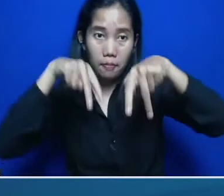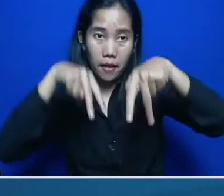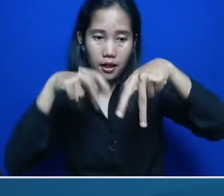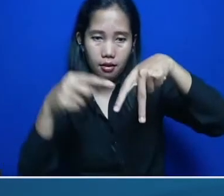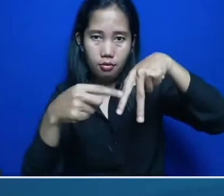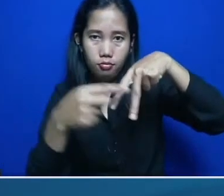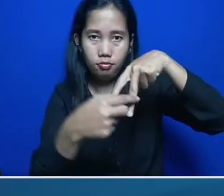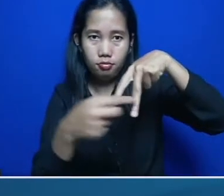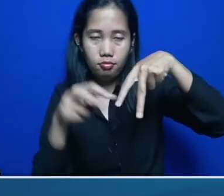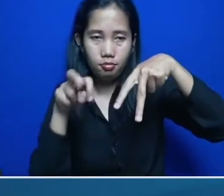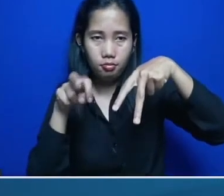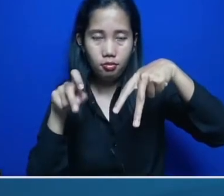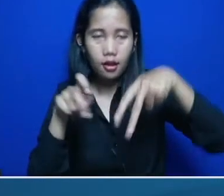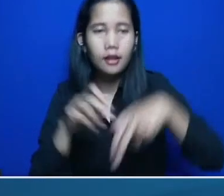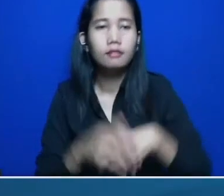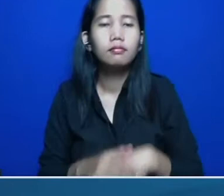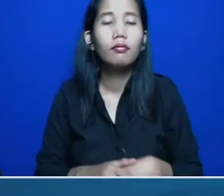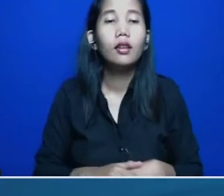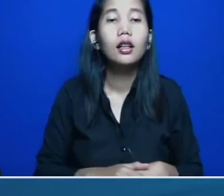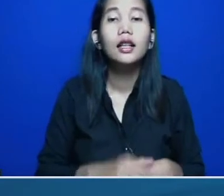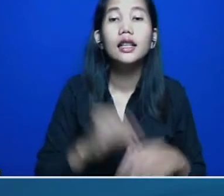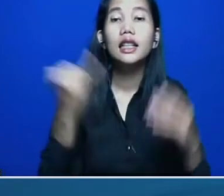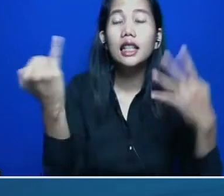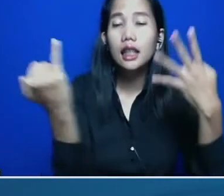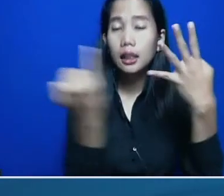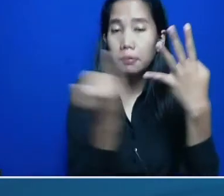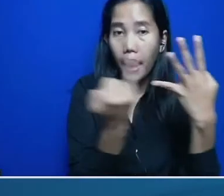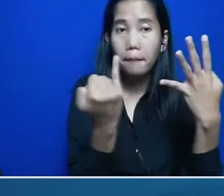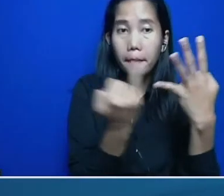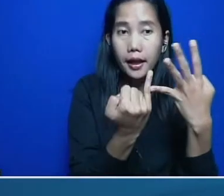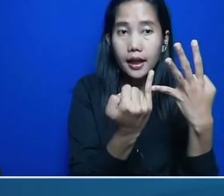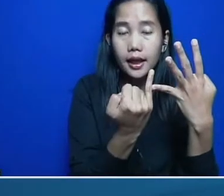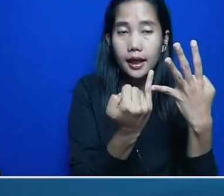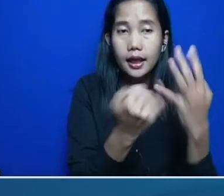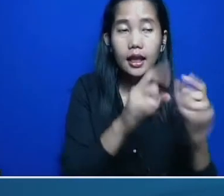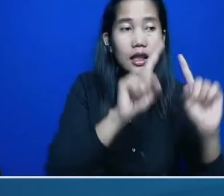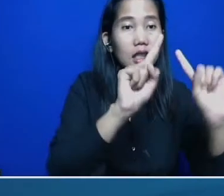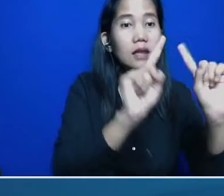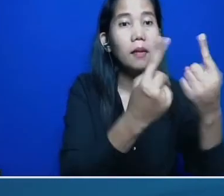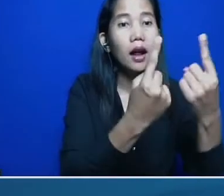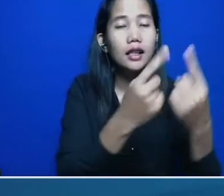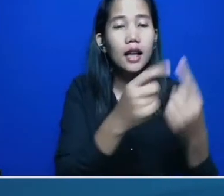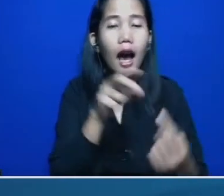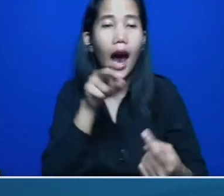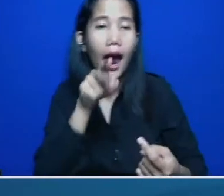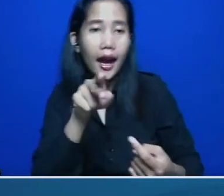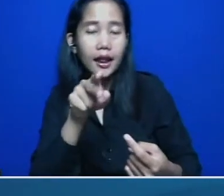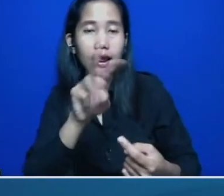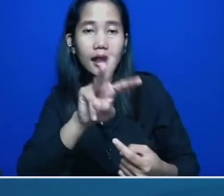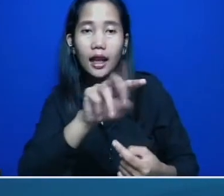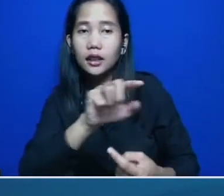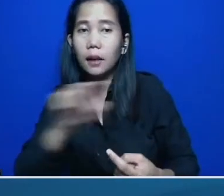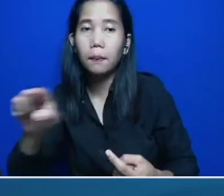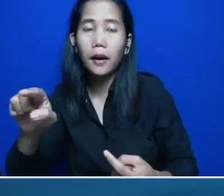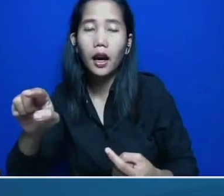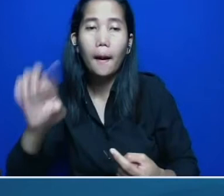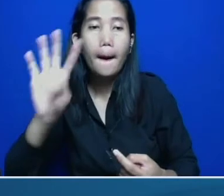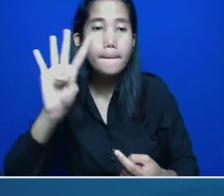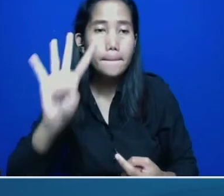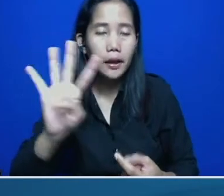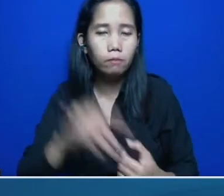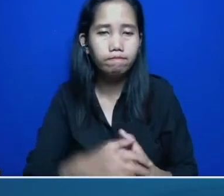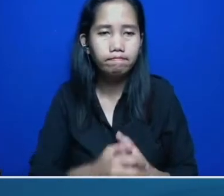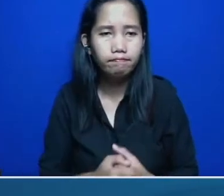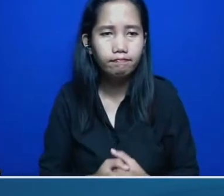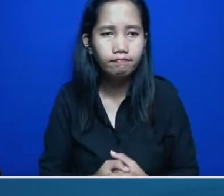setiap binatang yang berkuku belah jadi harus berkuku belah yaitu kukunya berselang panjang